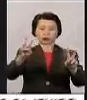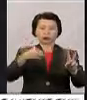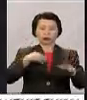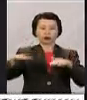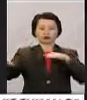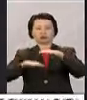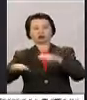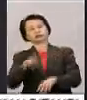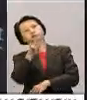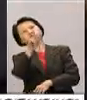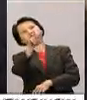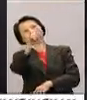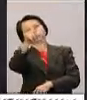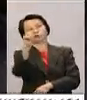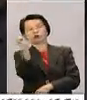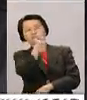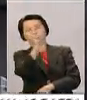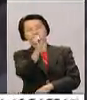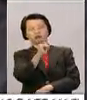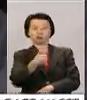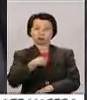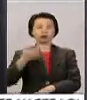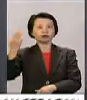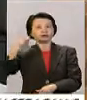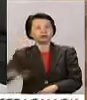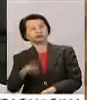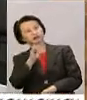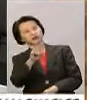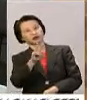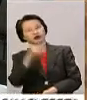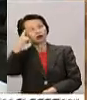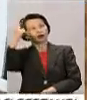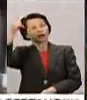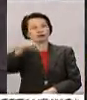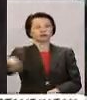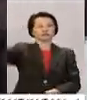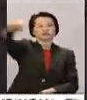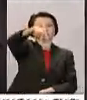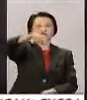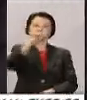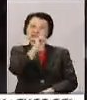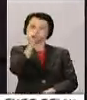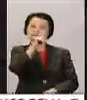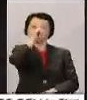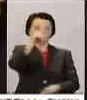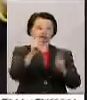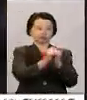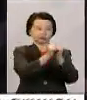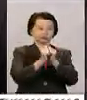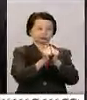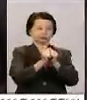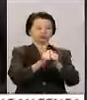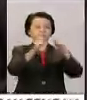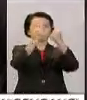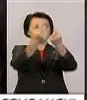melihat diorang tengah gah. So, orang cakap mimpi jadi kenyataan lah untuk bersama band kegemaran